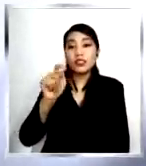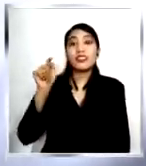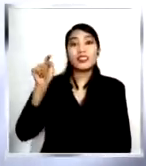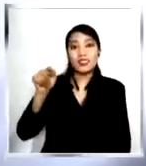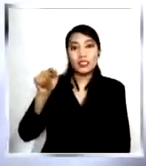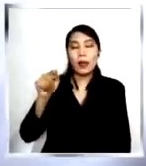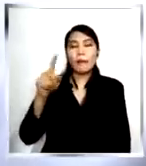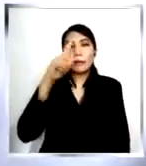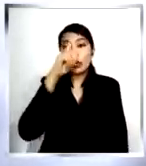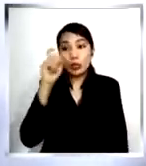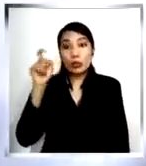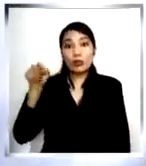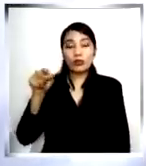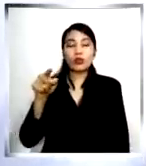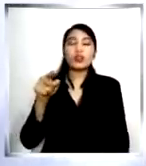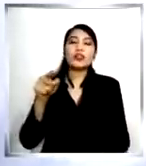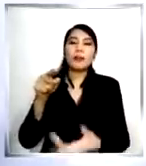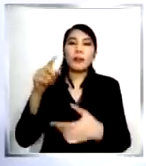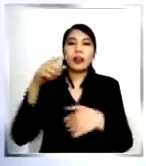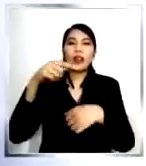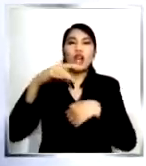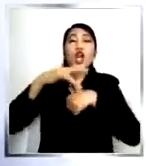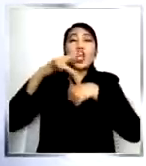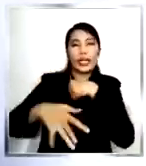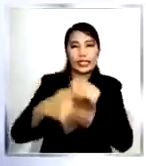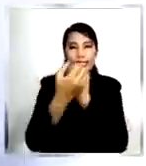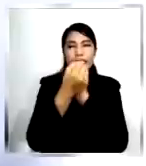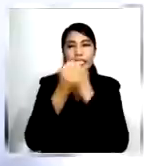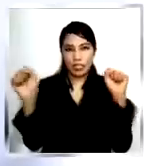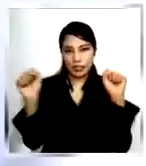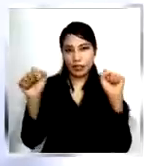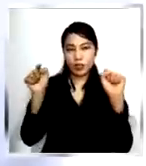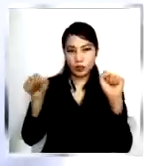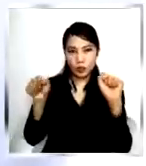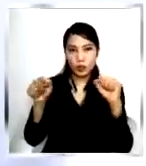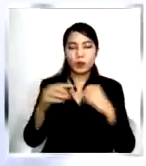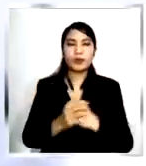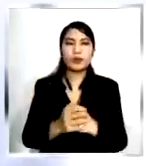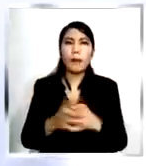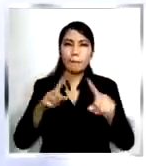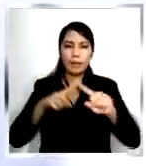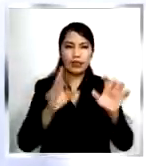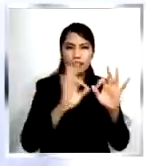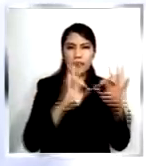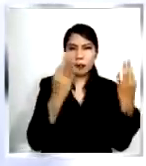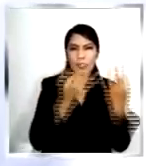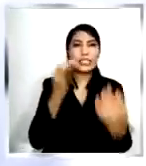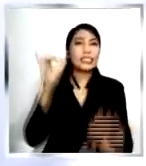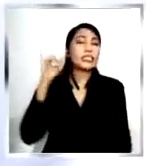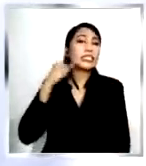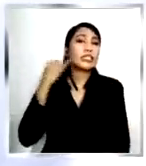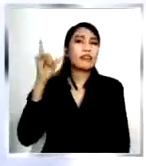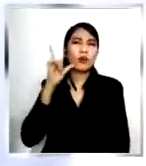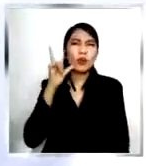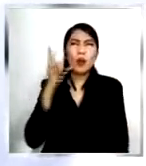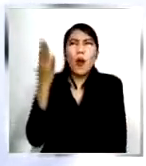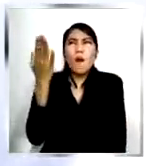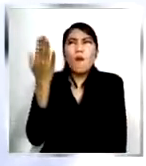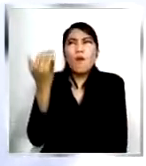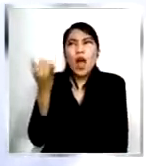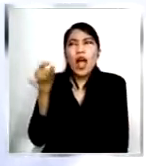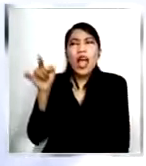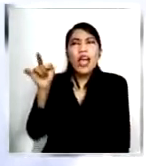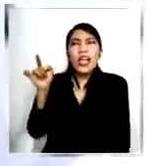ni Pemberton. Pero giit ng pamilya Laude, ano ang basehan ng GCTA gayong mag-isa lang sa De Erco